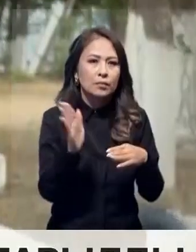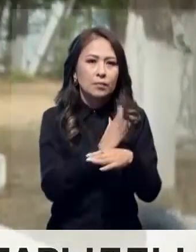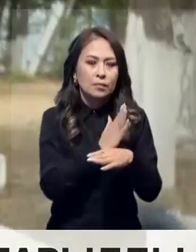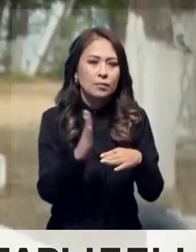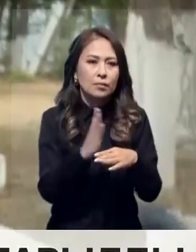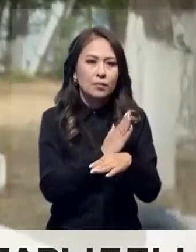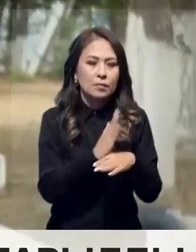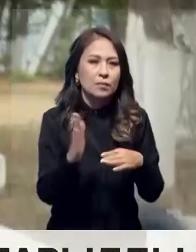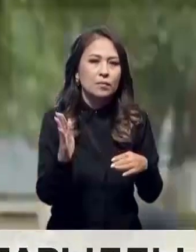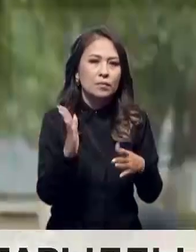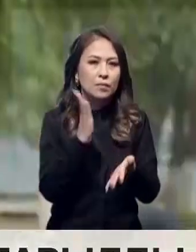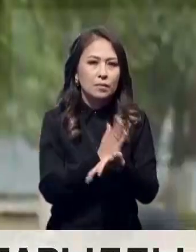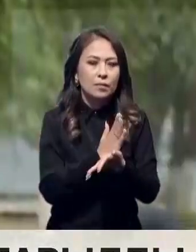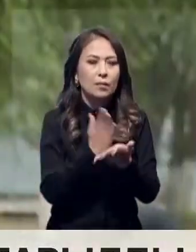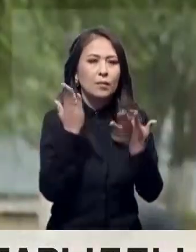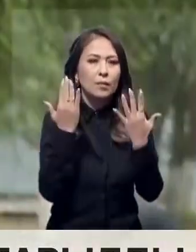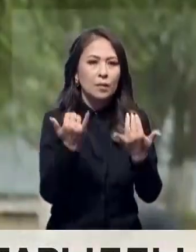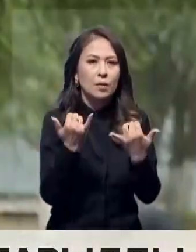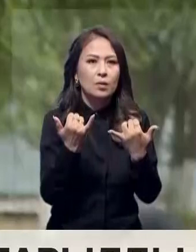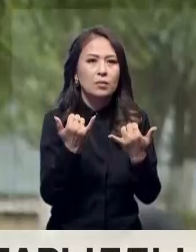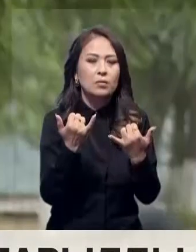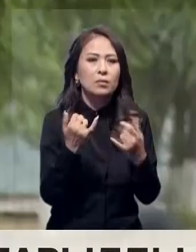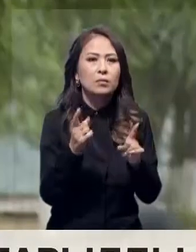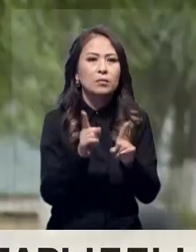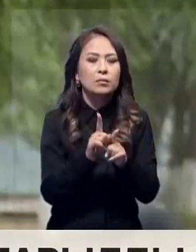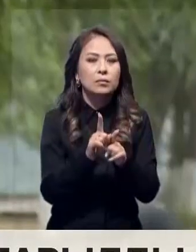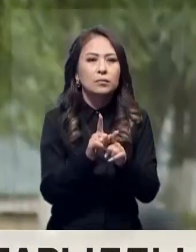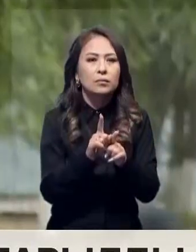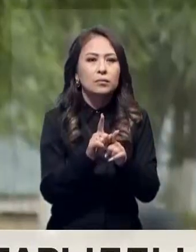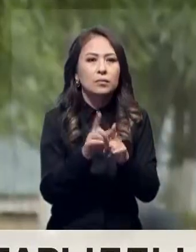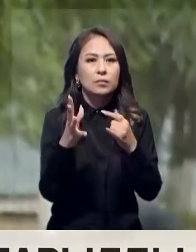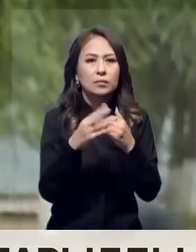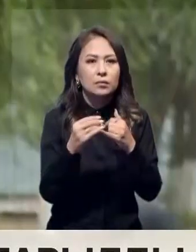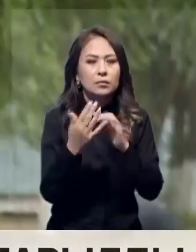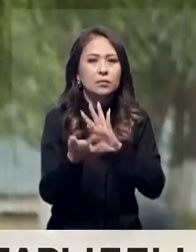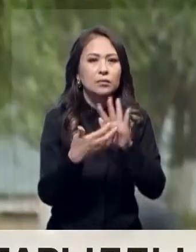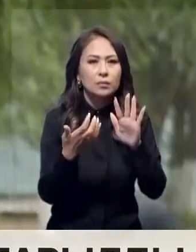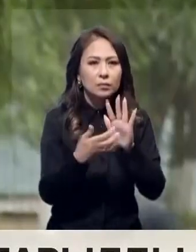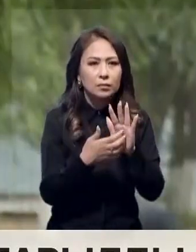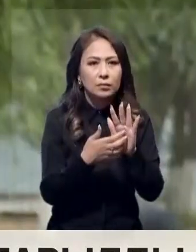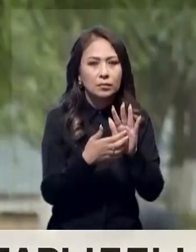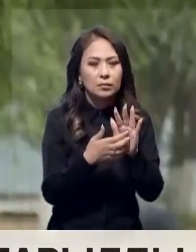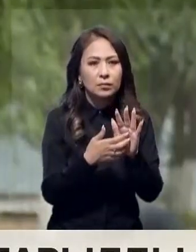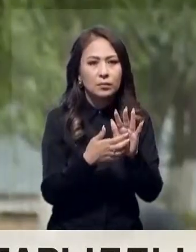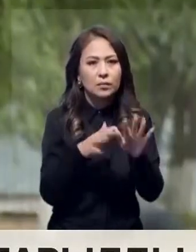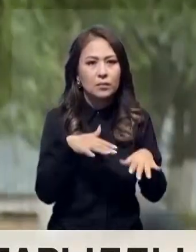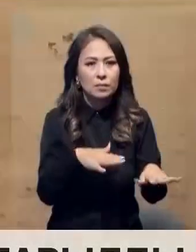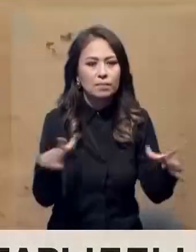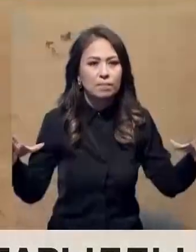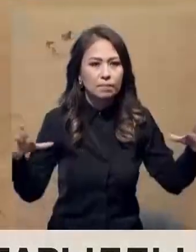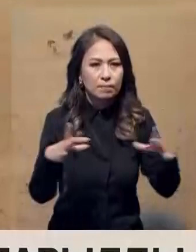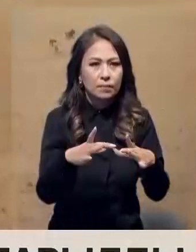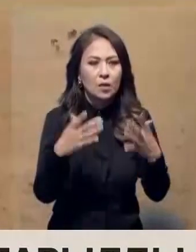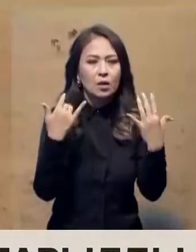қожалықтар өздеріне алған. Ауылдың малы қазір кішкене өсіп көбейгеннен жерге сыймай жатыр. Енді ол жерді жайылымдық жер тарылып кетті.